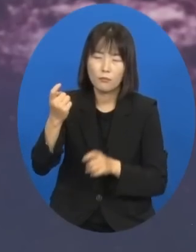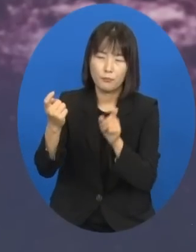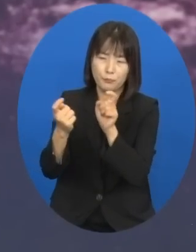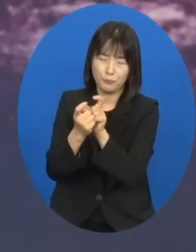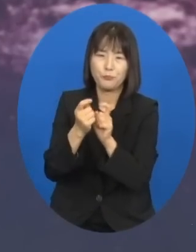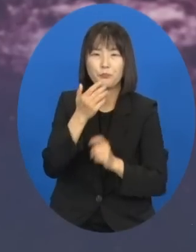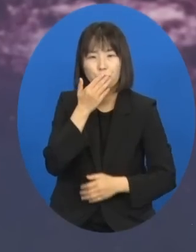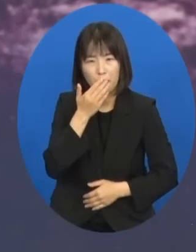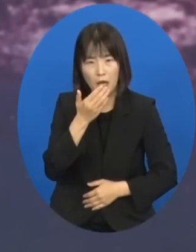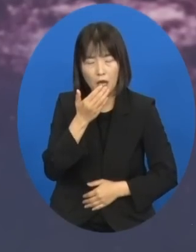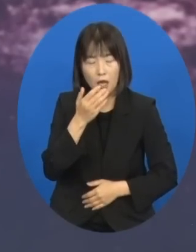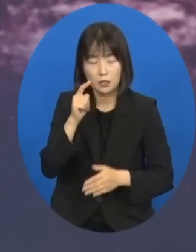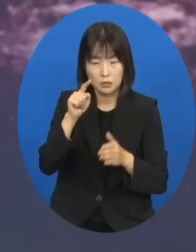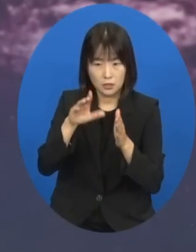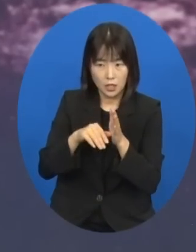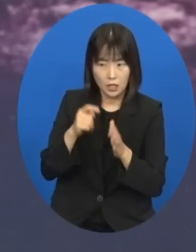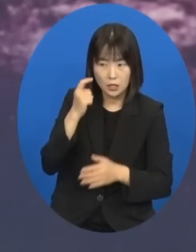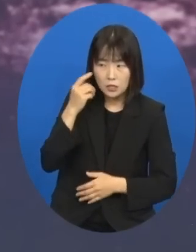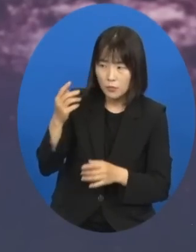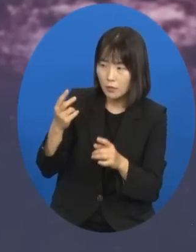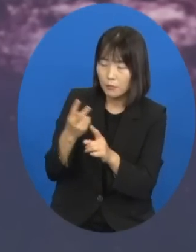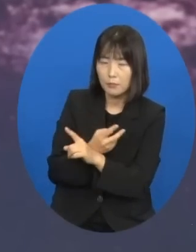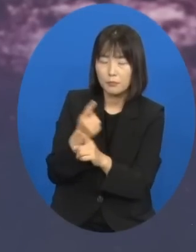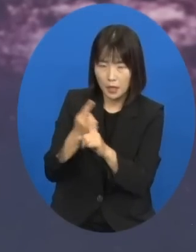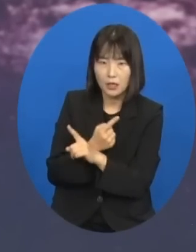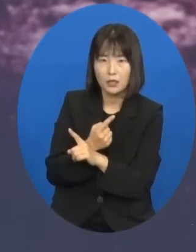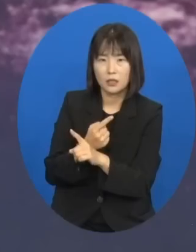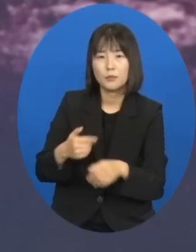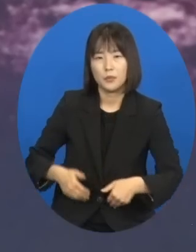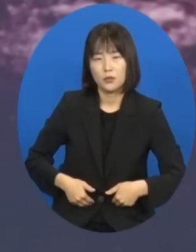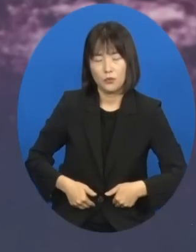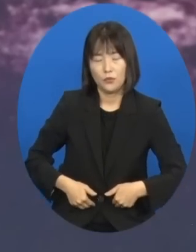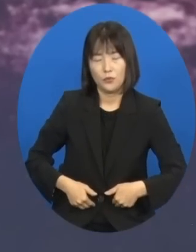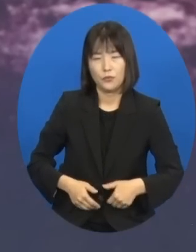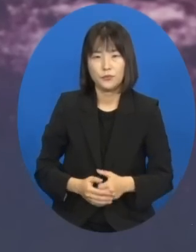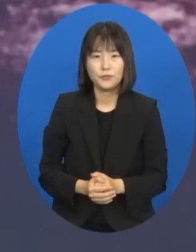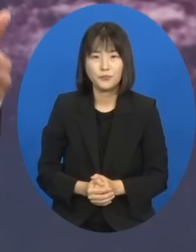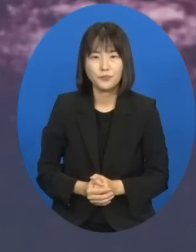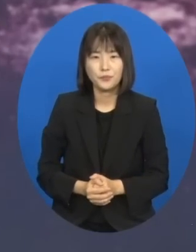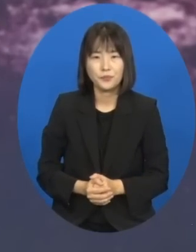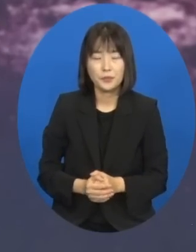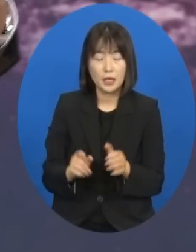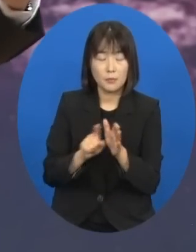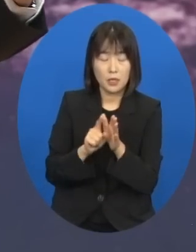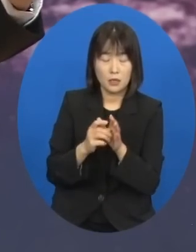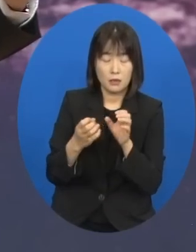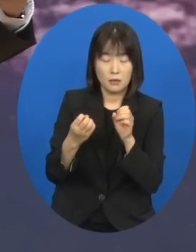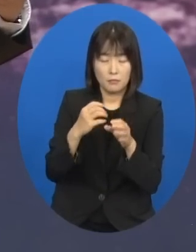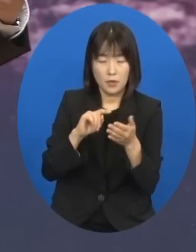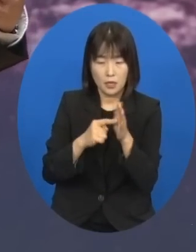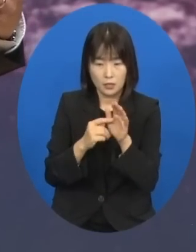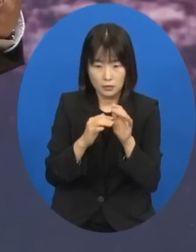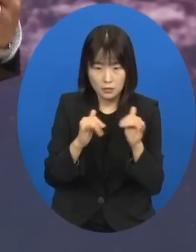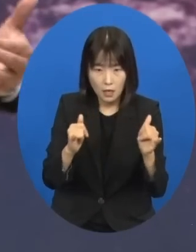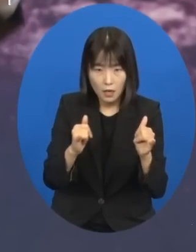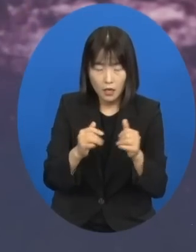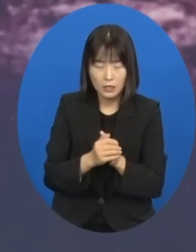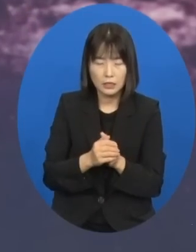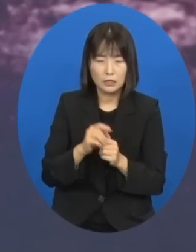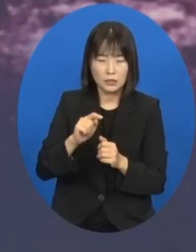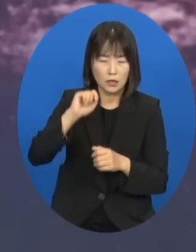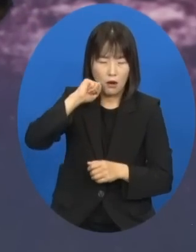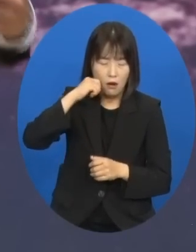무엇을 배우기를 원하십니까? 그러면요 그렇게 믿음의 반응을 하는 사람은요 오직 그 흉년의 상황을